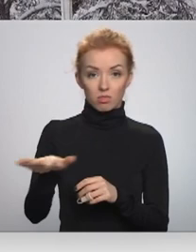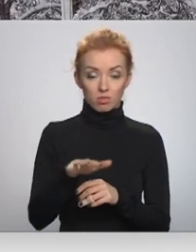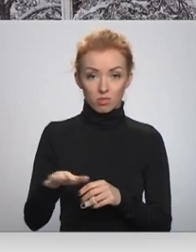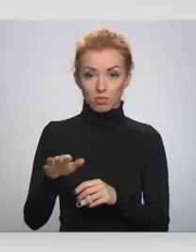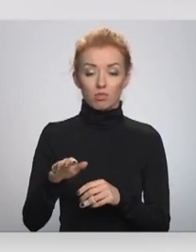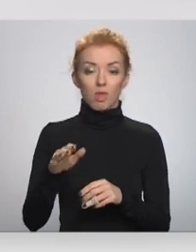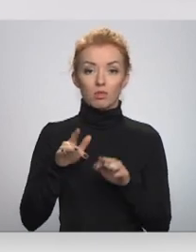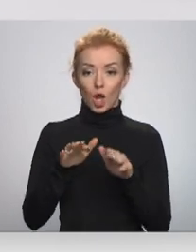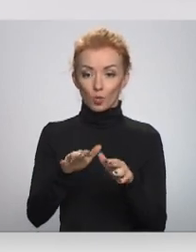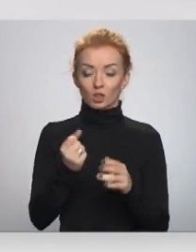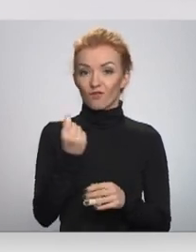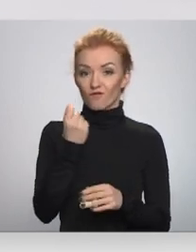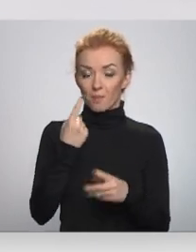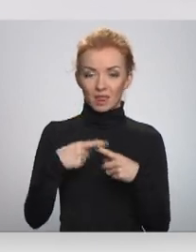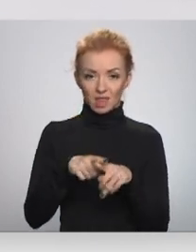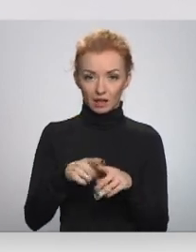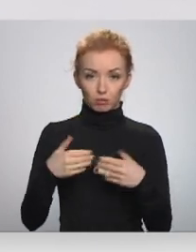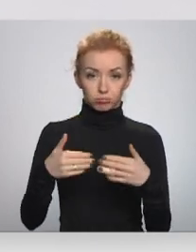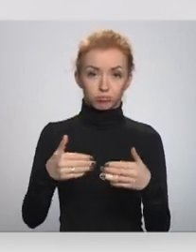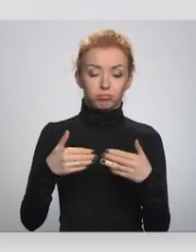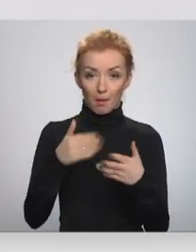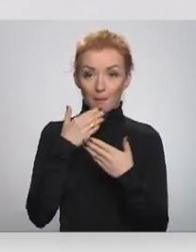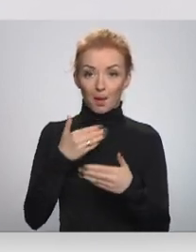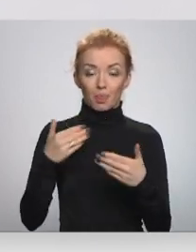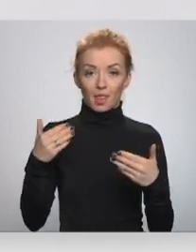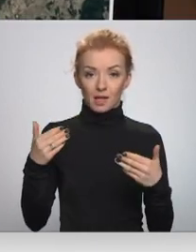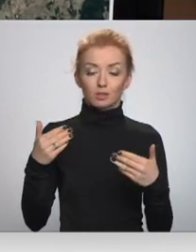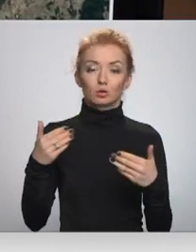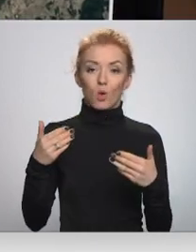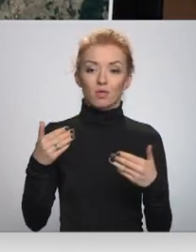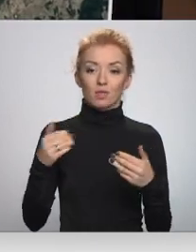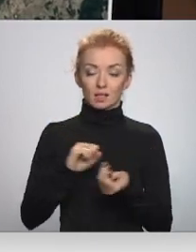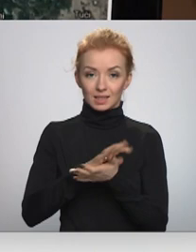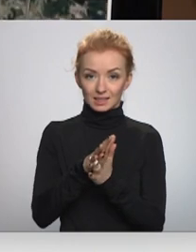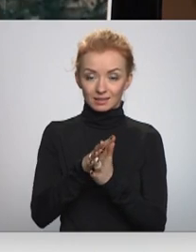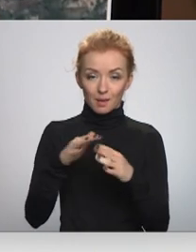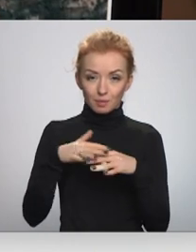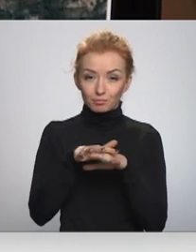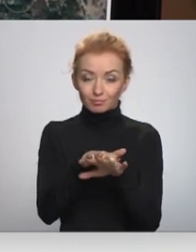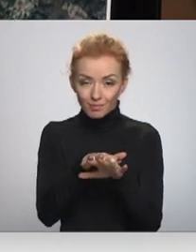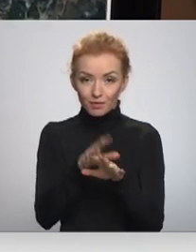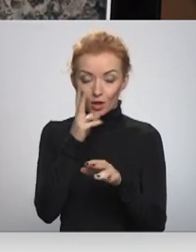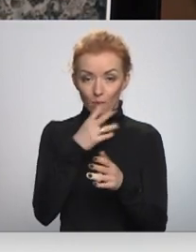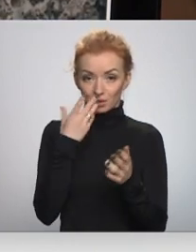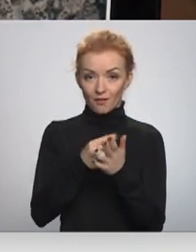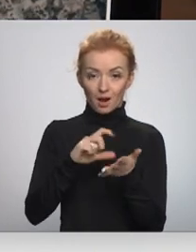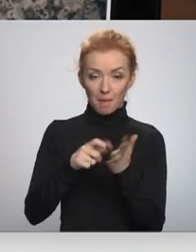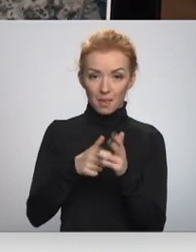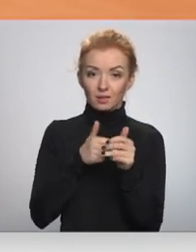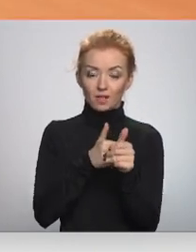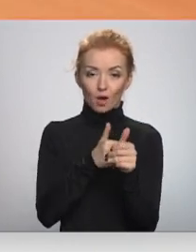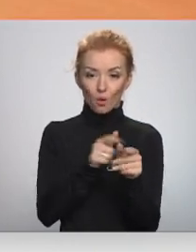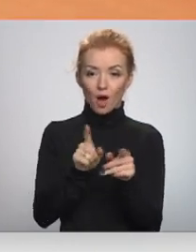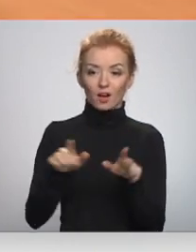šodien darbojās 11 tehnikas vienības. Pateicoties satelīta sistēmai, traktoru darbam no sava kabineta seko līdzi